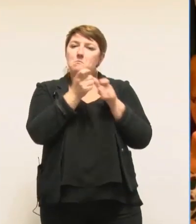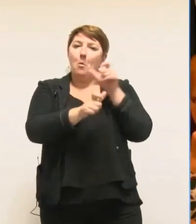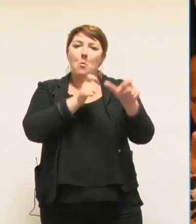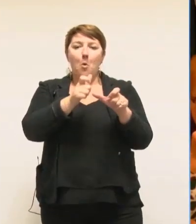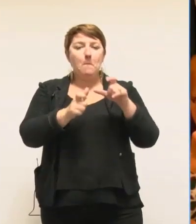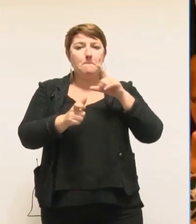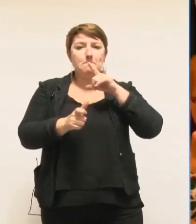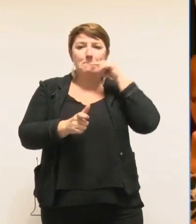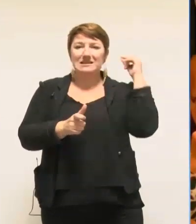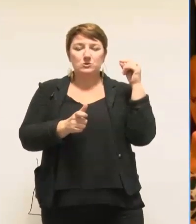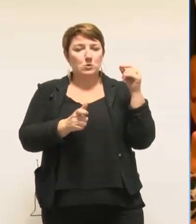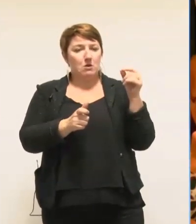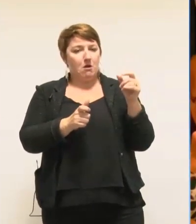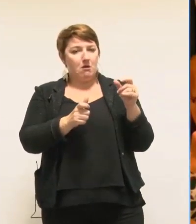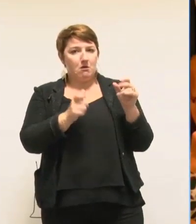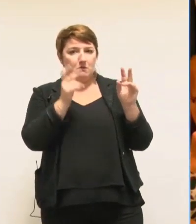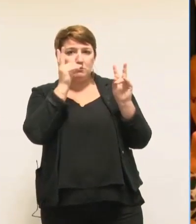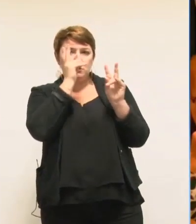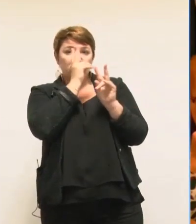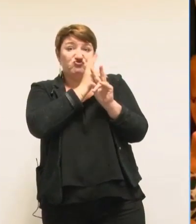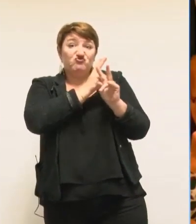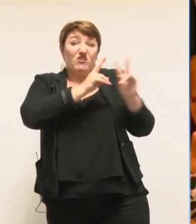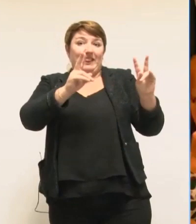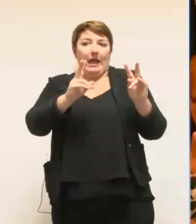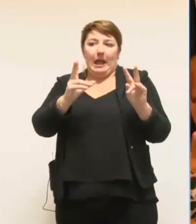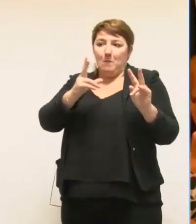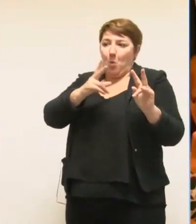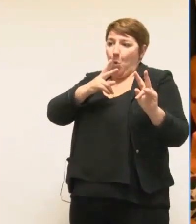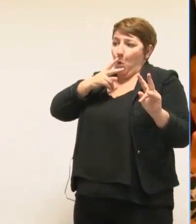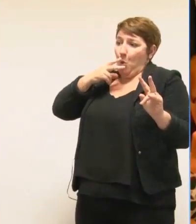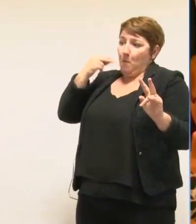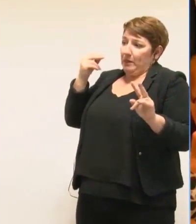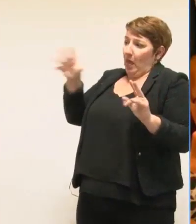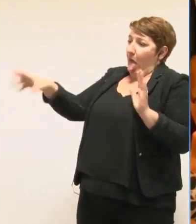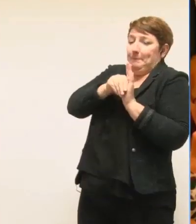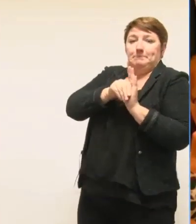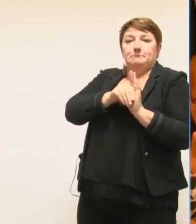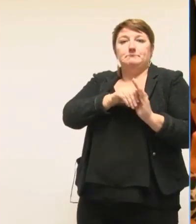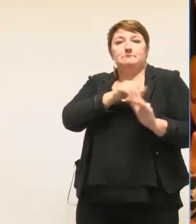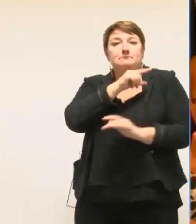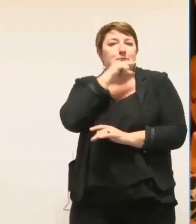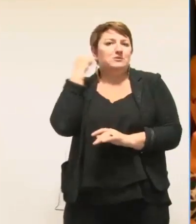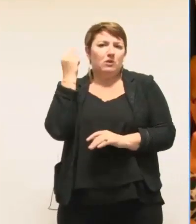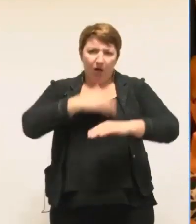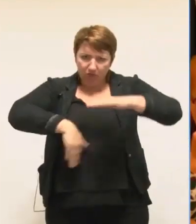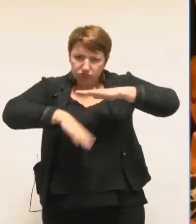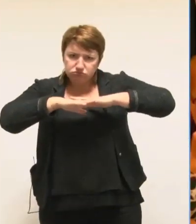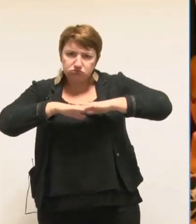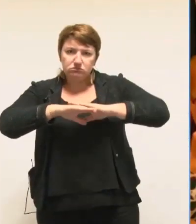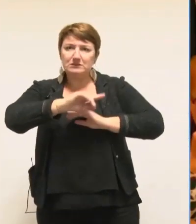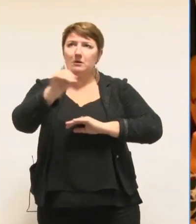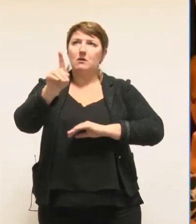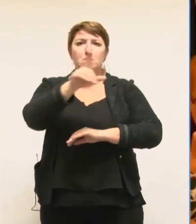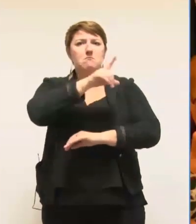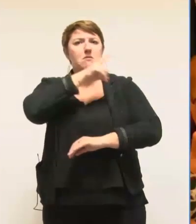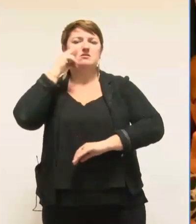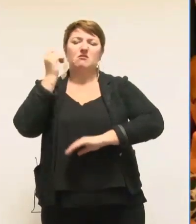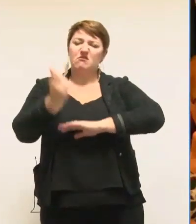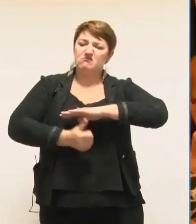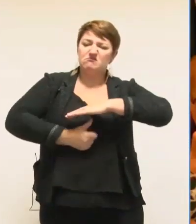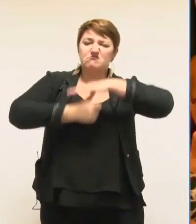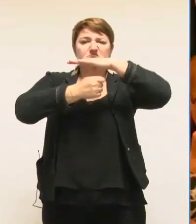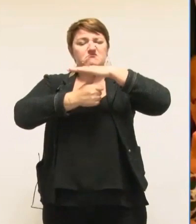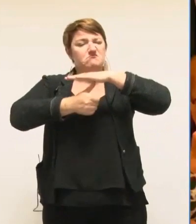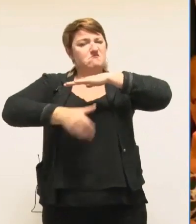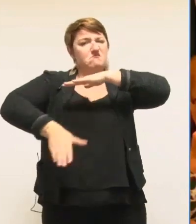du masculin comme générique de l'humanité. On fait comme si le masculin, c'était le fondement, le fondateur. Non,